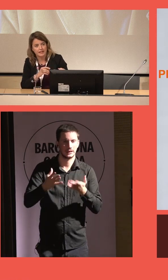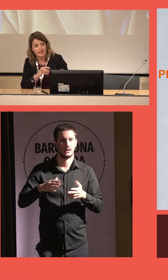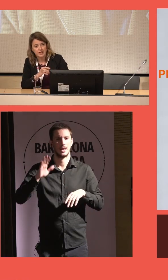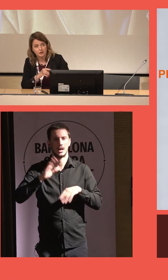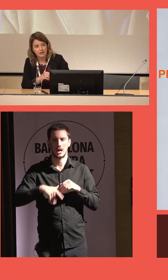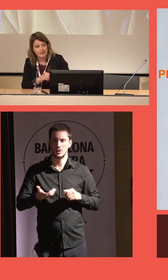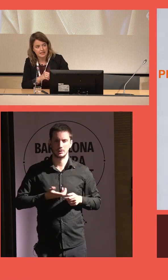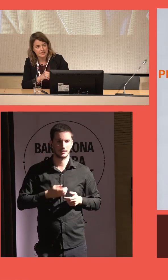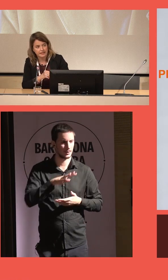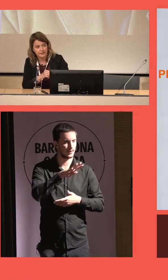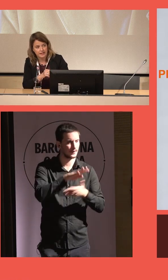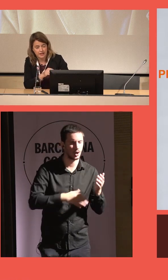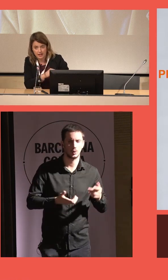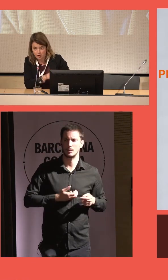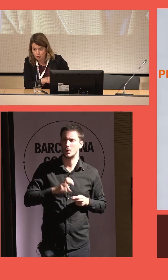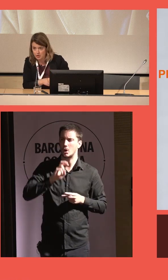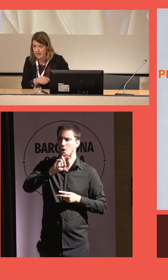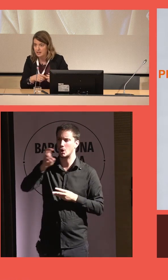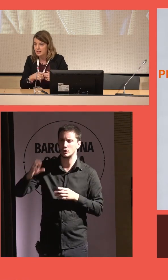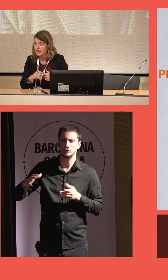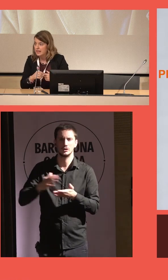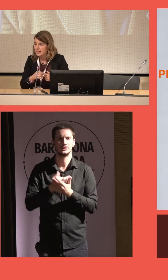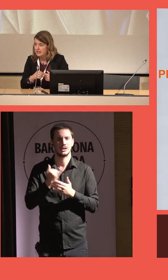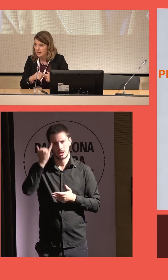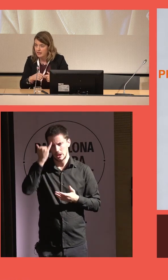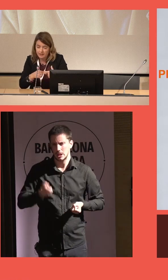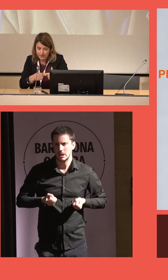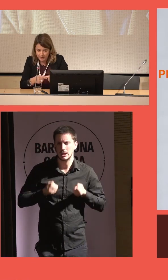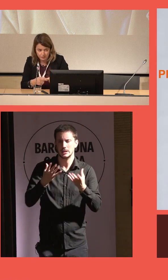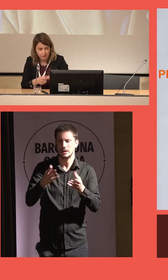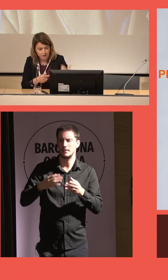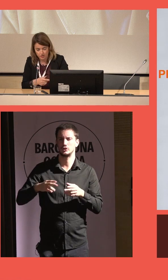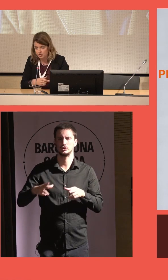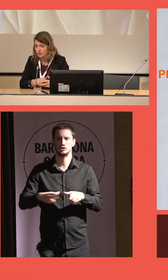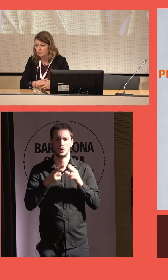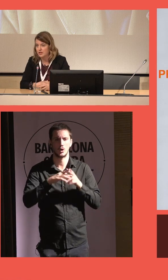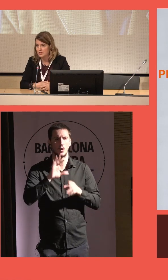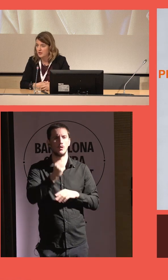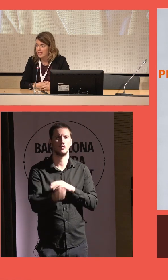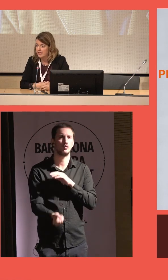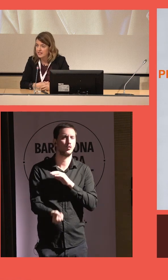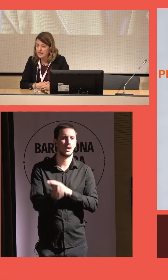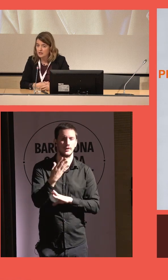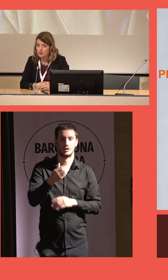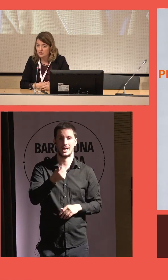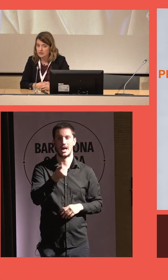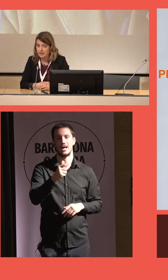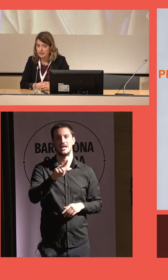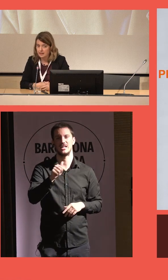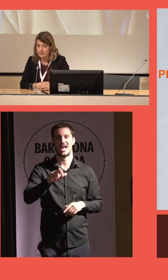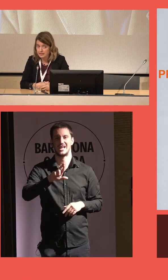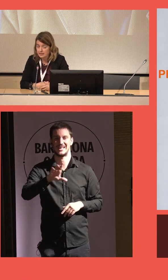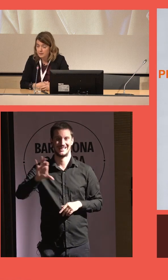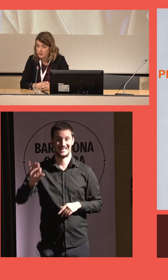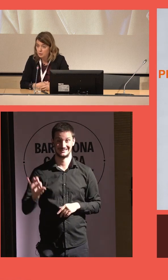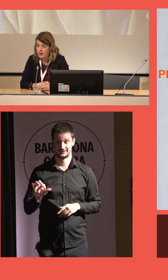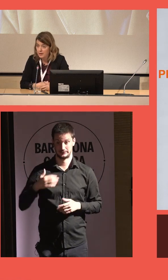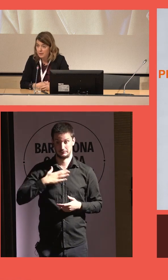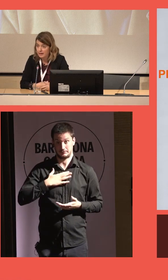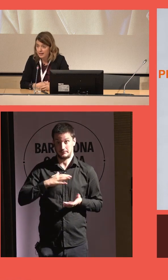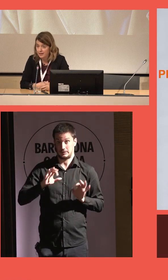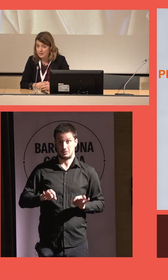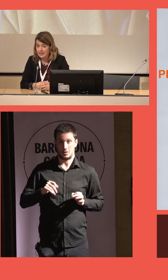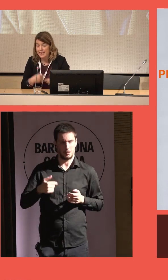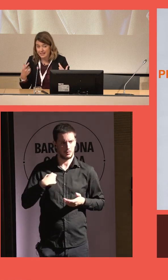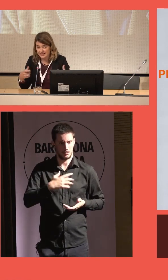ajuntaments totes les iniciatives socials i de diferents fundacions com Fundació Alares doncs sincerament és un